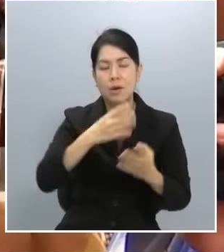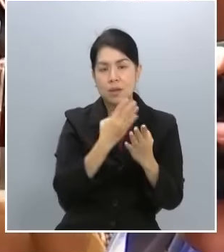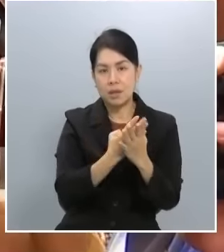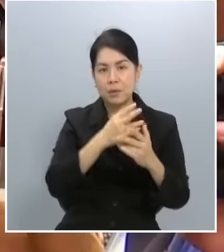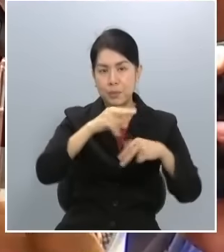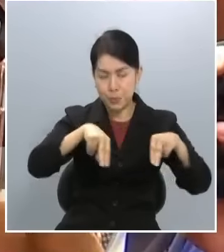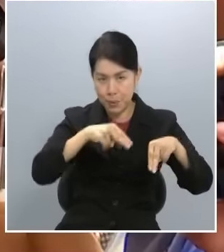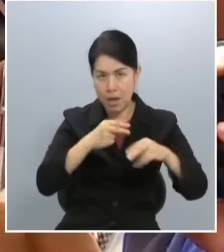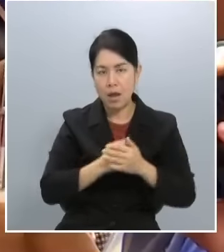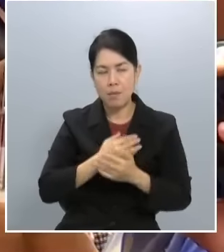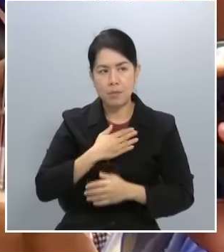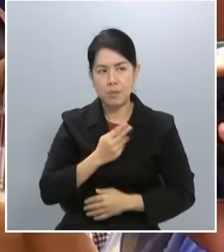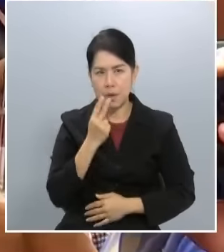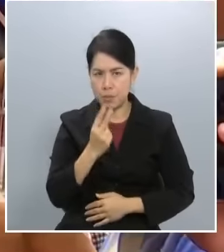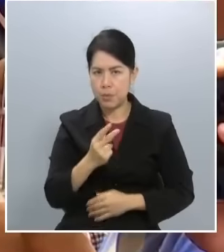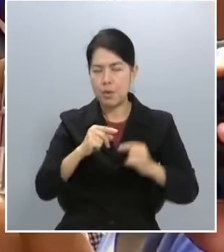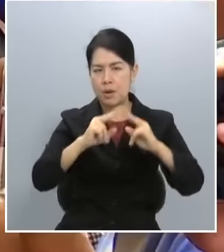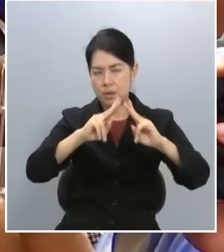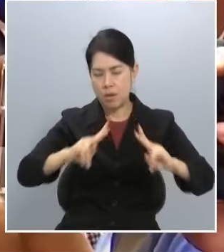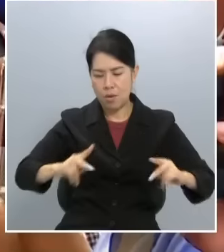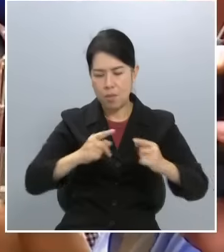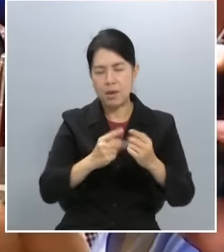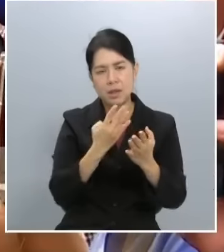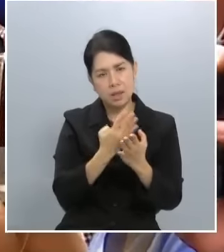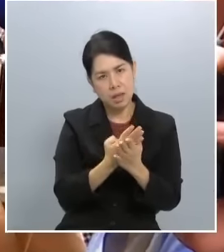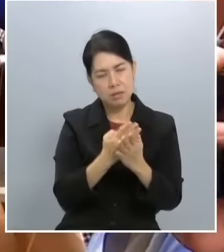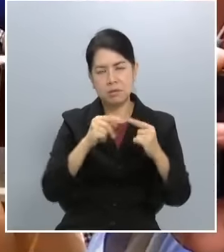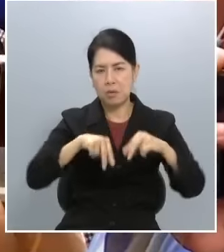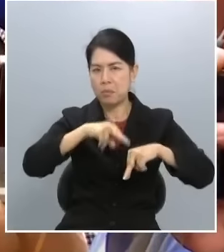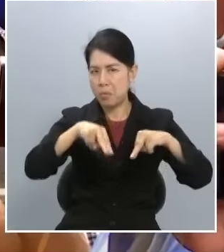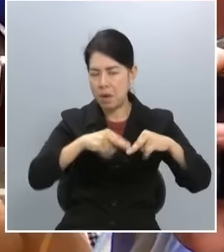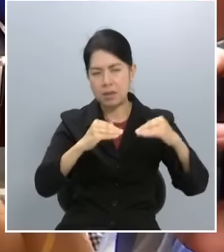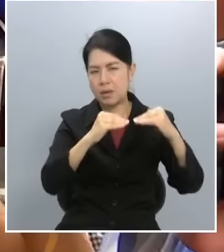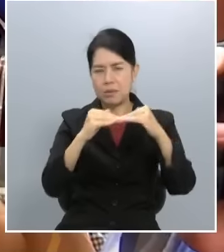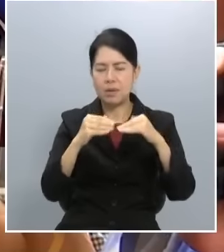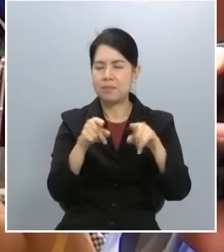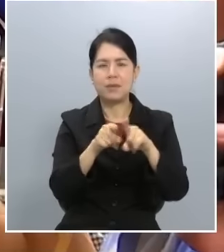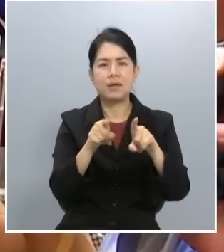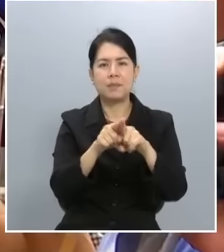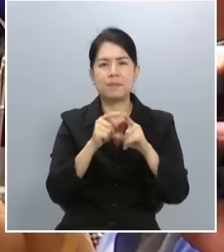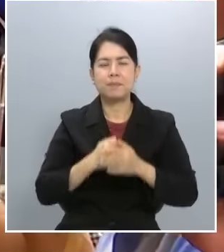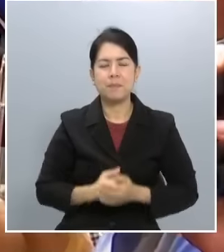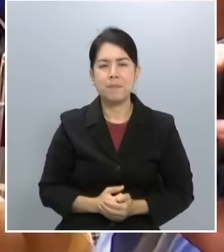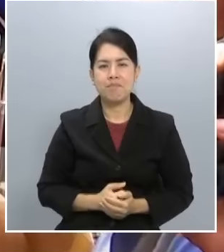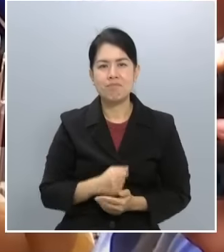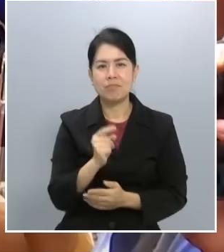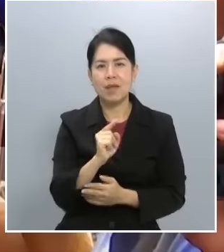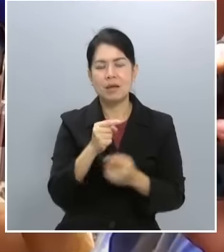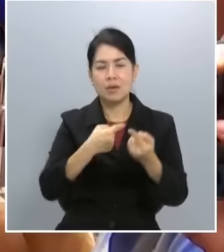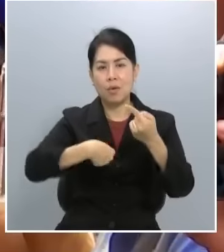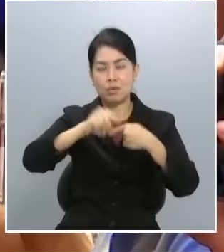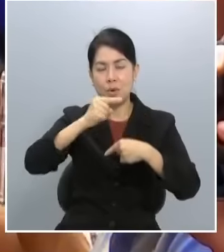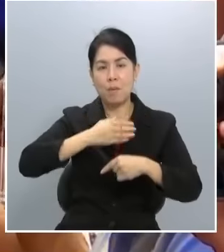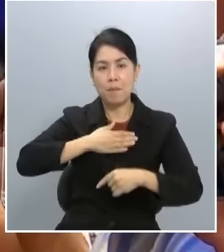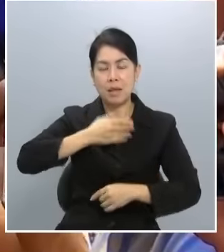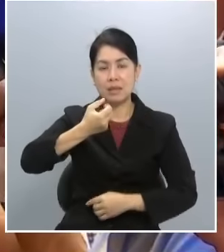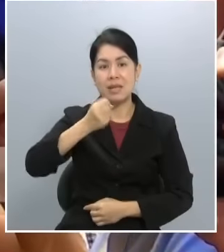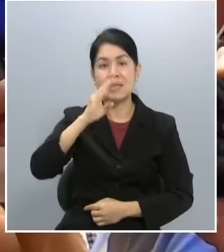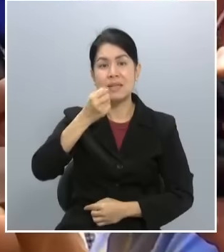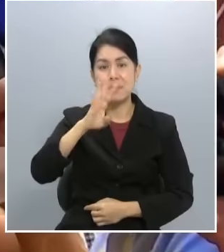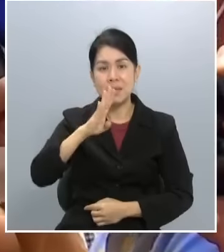ราชทัณฑ์ปฏิบัติกับนักโทษที่รักษาตัวอย่างเท่าเทียมกันส่วนขั้นตอนที่ขึ้นชั้น14พบคุณทักษิ